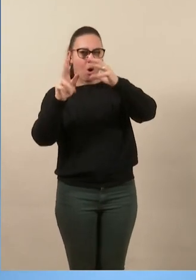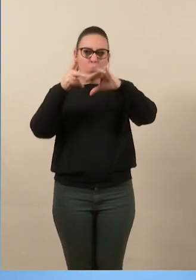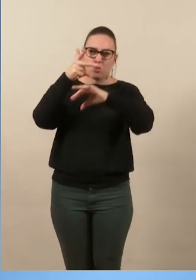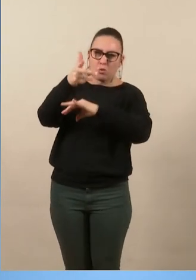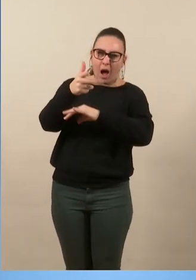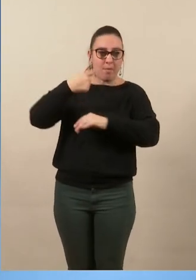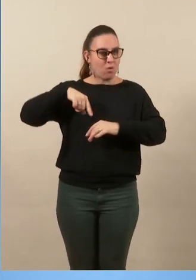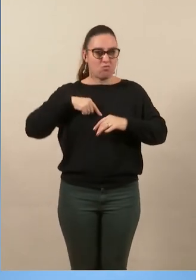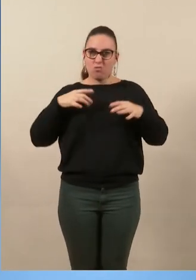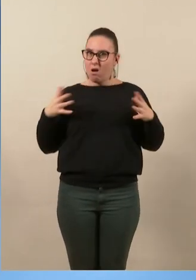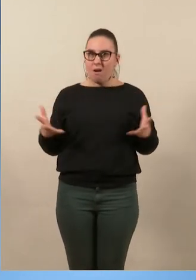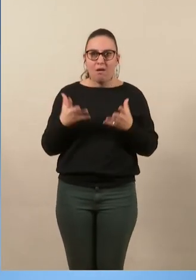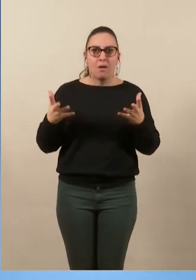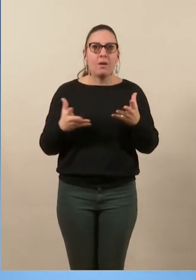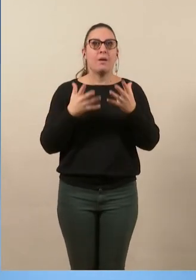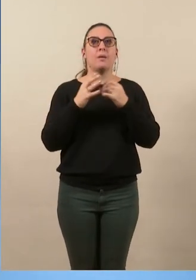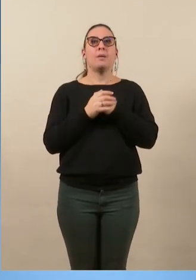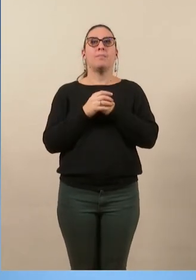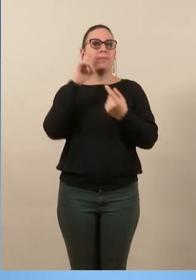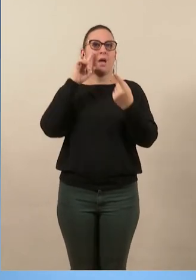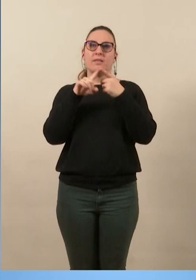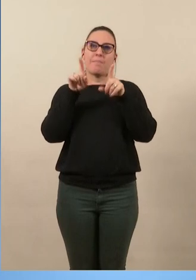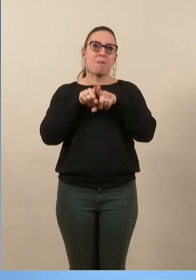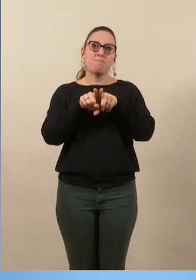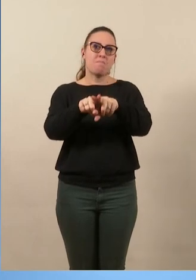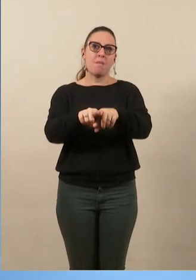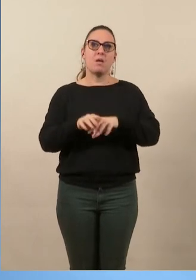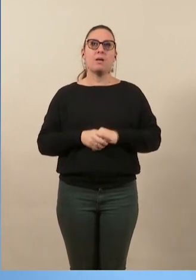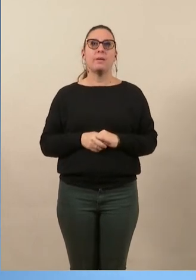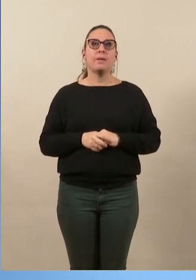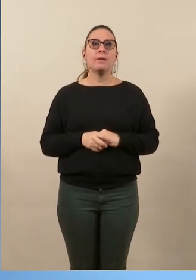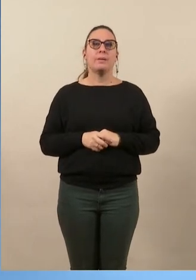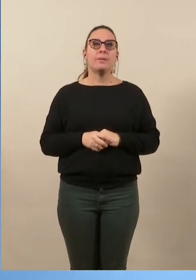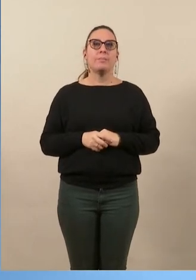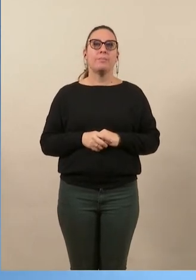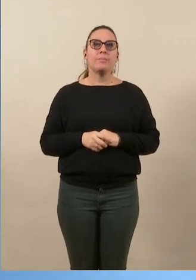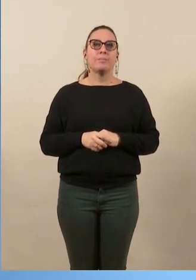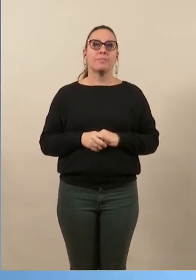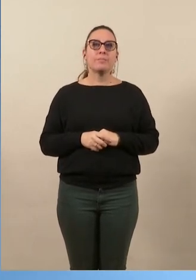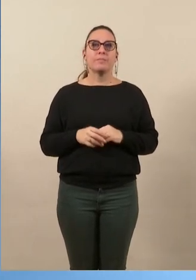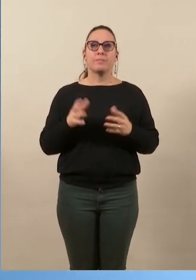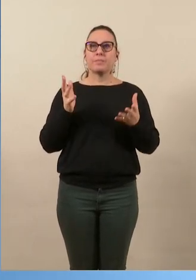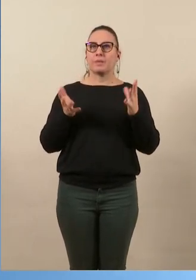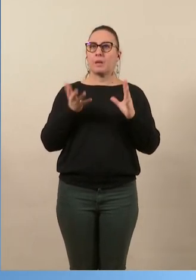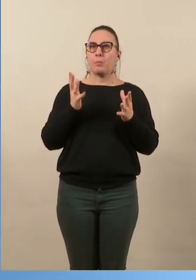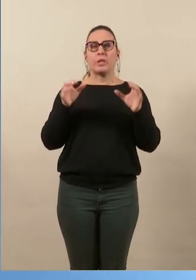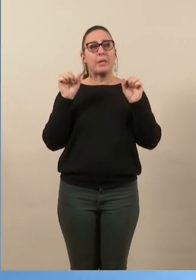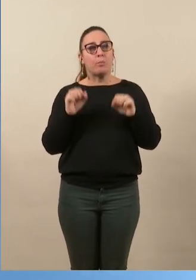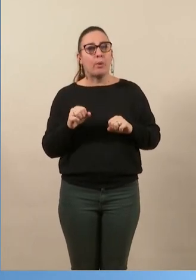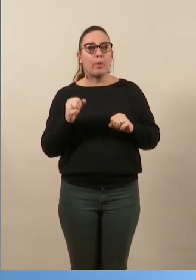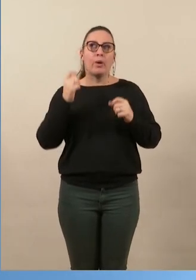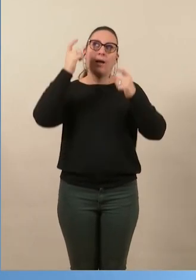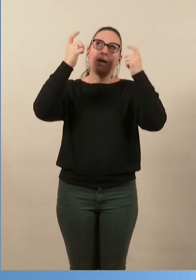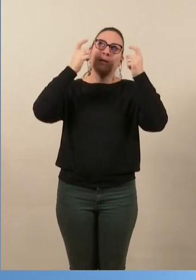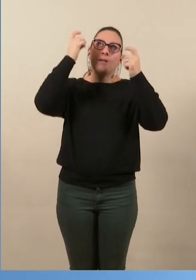et cetera mais tout ça donc ça se rejoint sur une même thématique en fait on aurait pu penser effectivement que